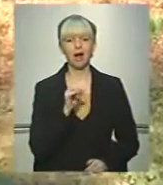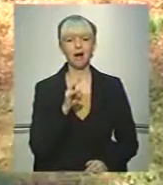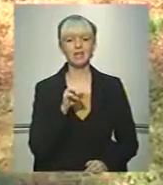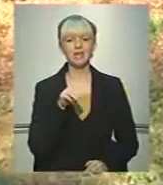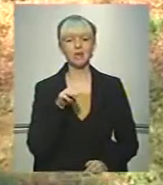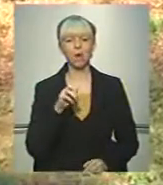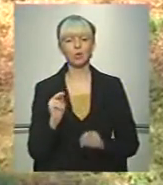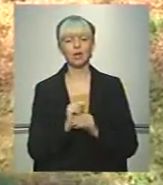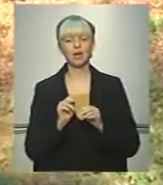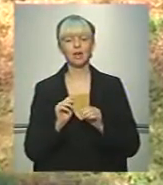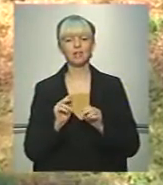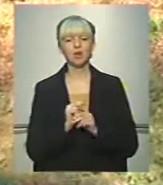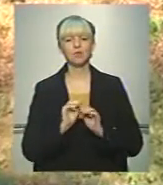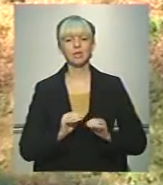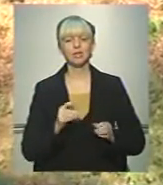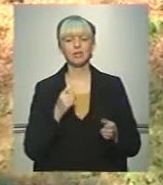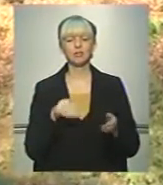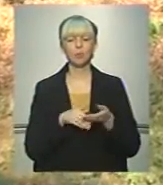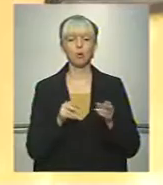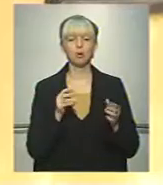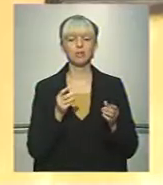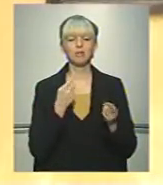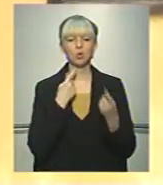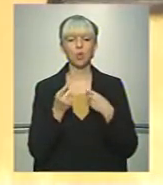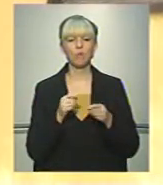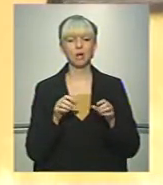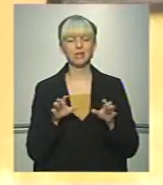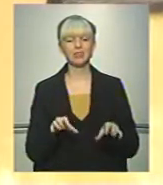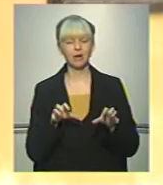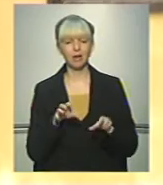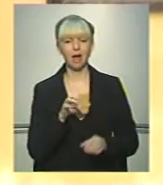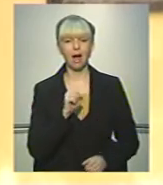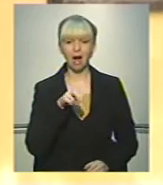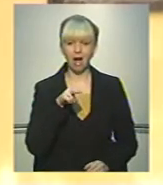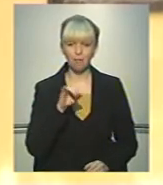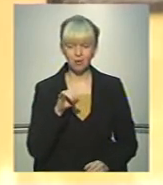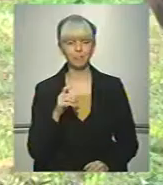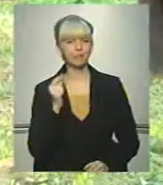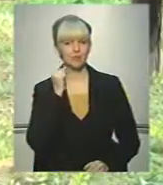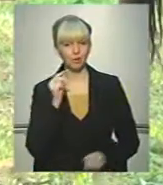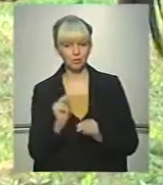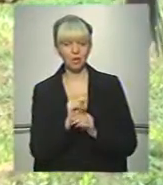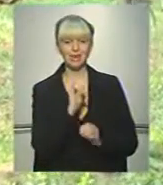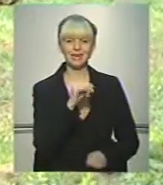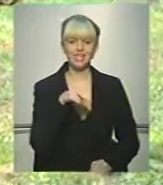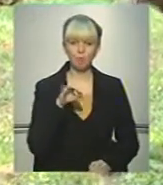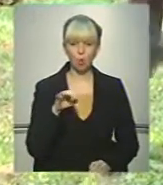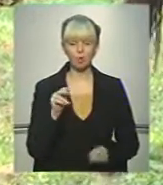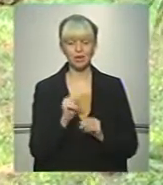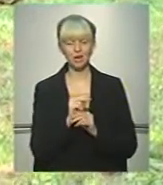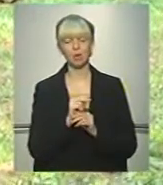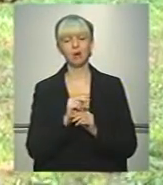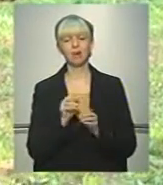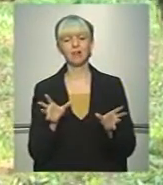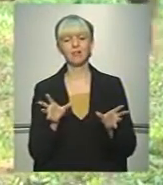анімалотерапію – лікування дітей за допомогою спілкування з тваринами. Апітерапію – лікування бджолами та іпотерапію – лікування, основане